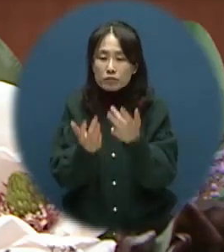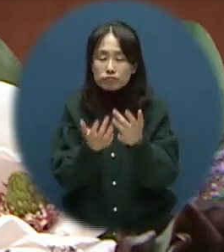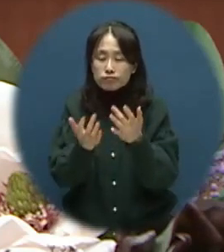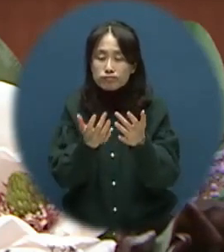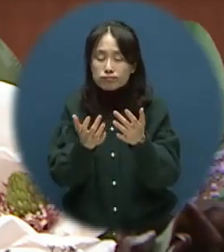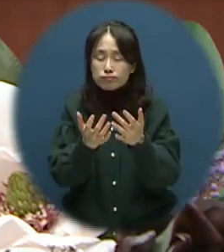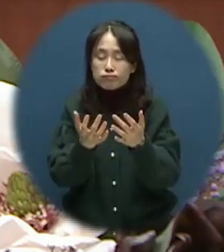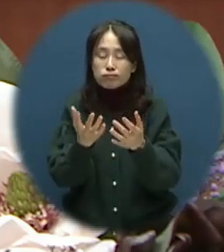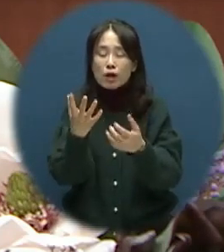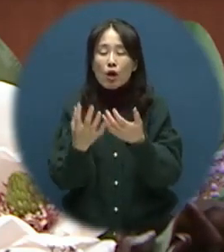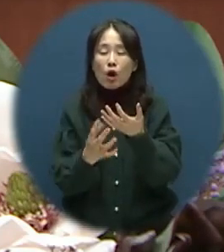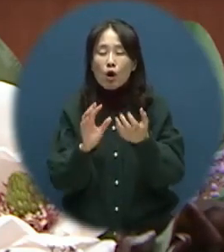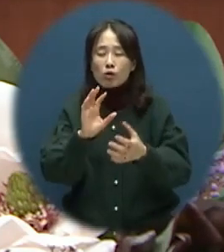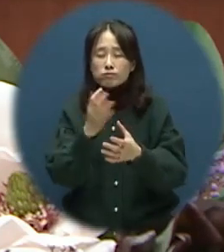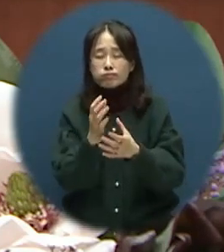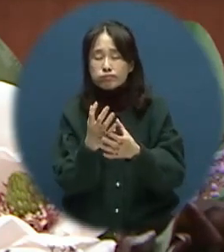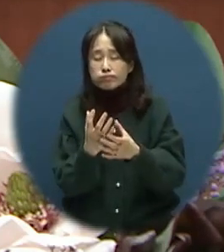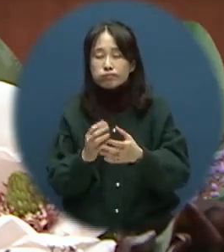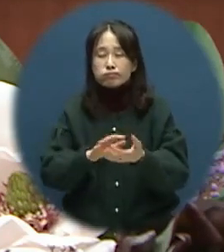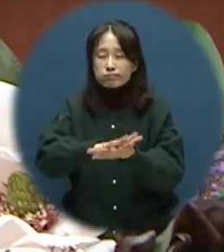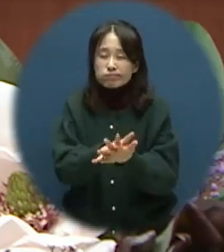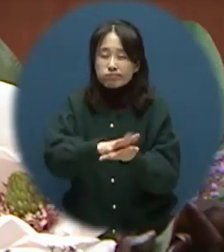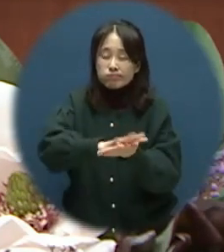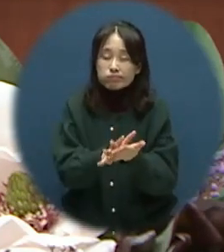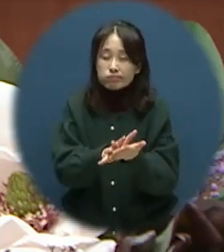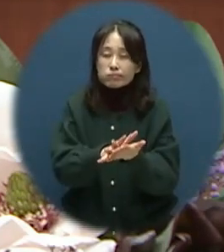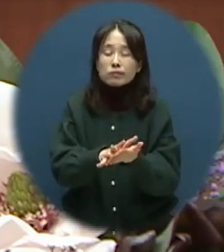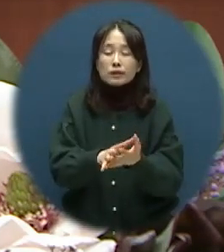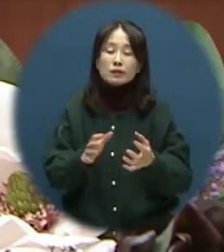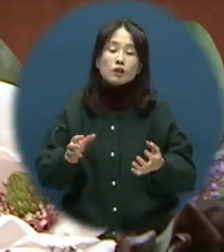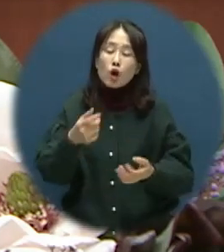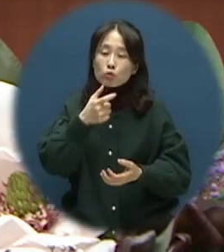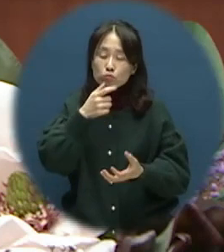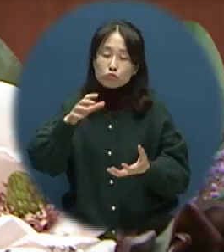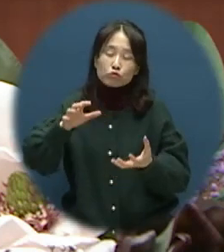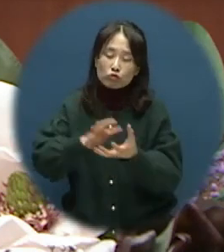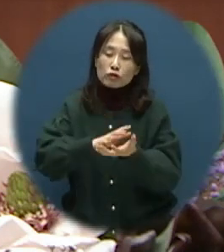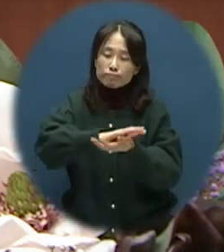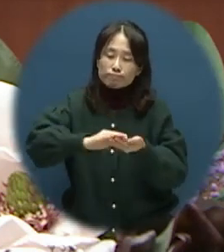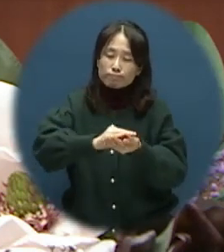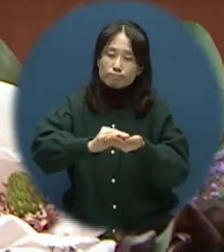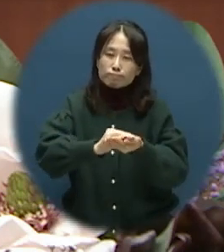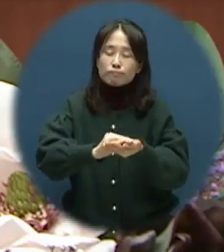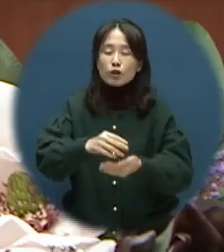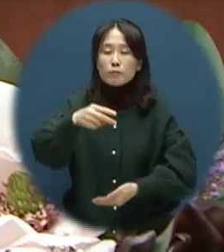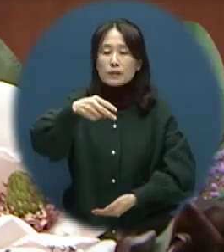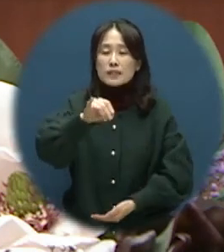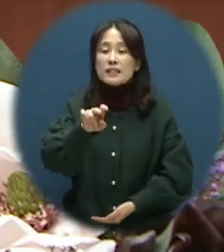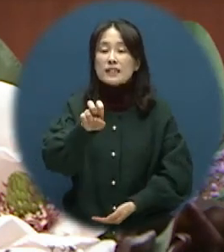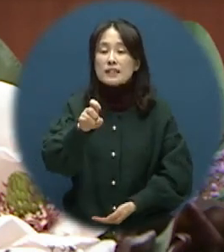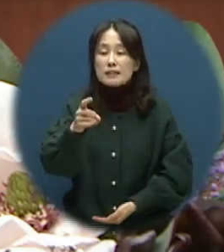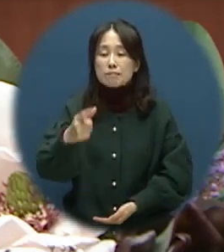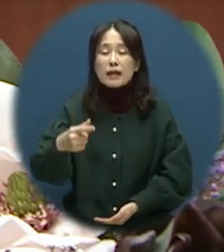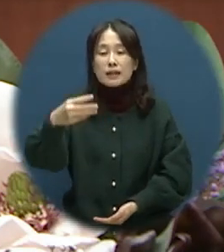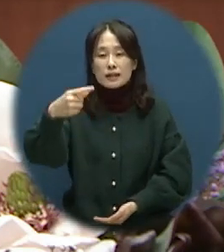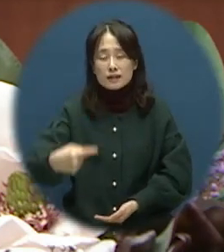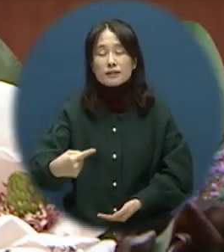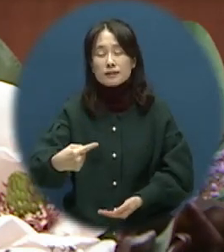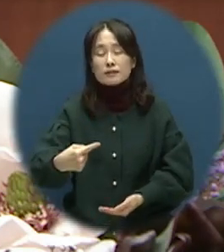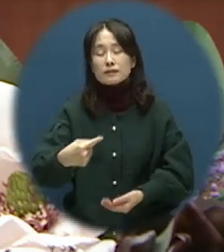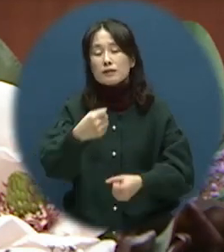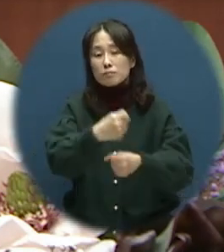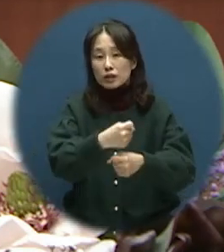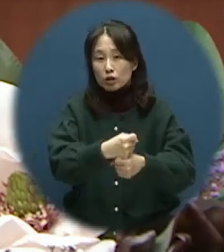시멘트가 되는데 석회석을 뺀 나머지 점토 대신에 소각재, 분진, 하슬러지, 공장의 오니.